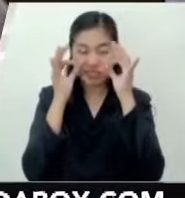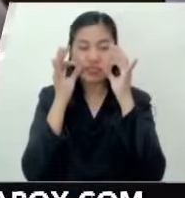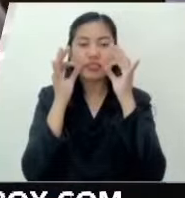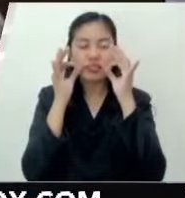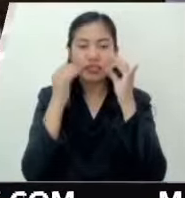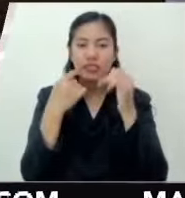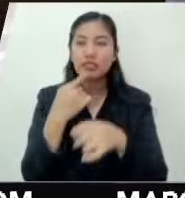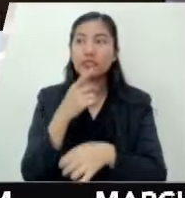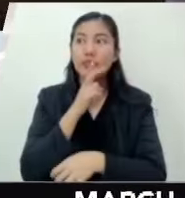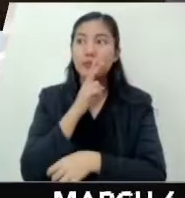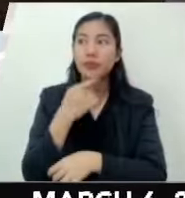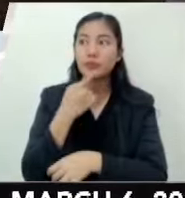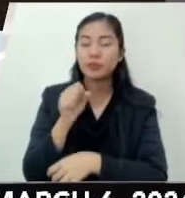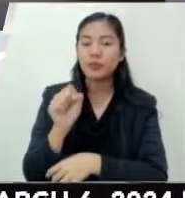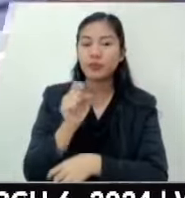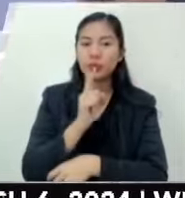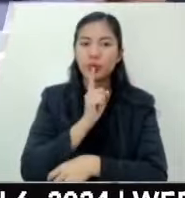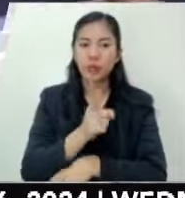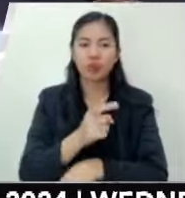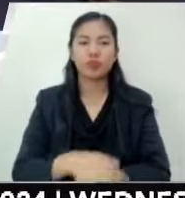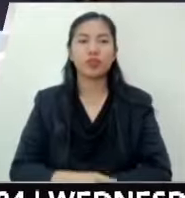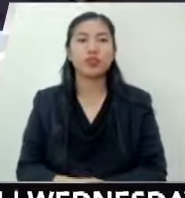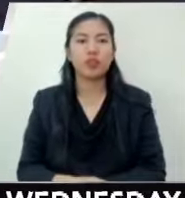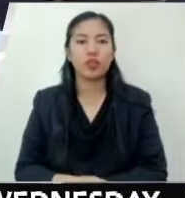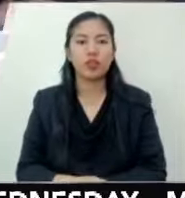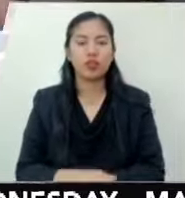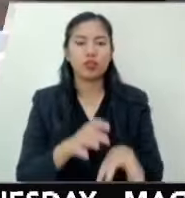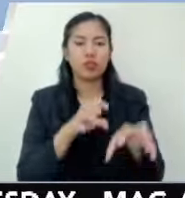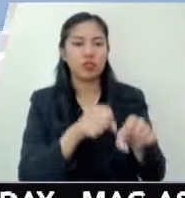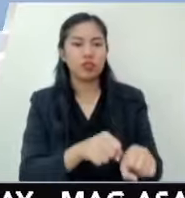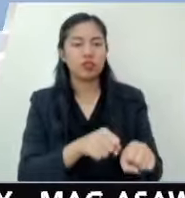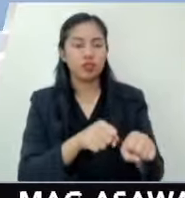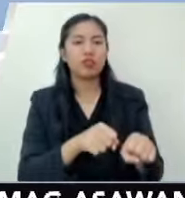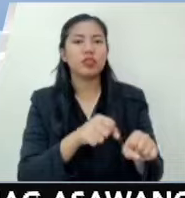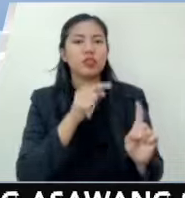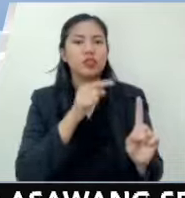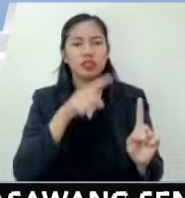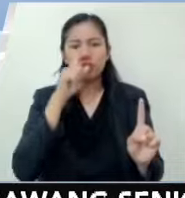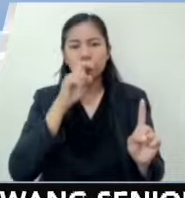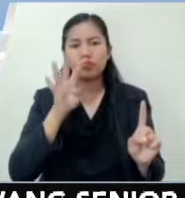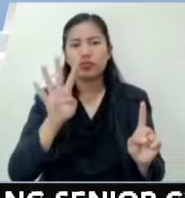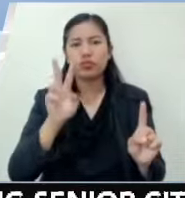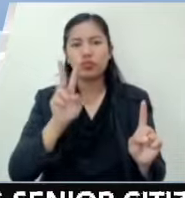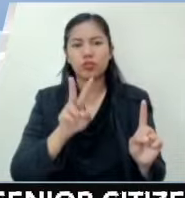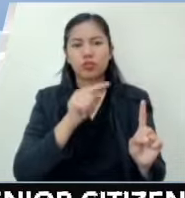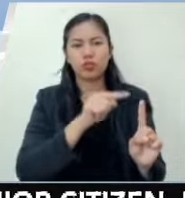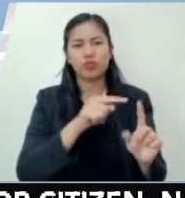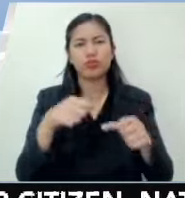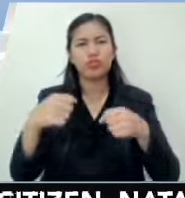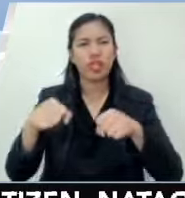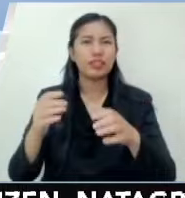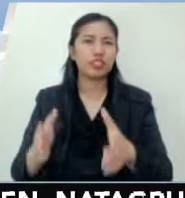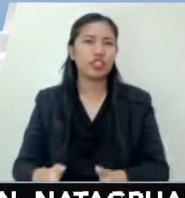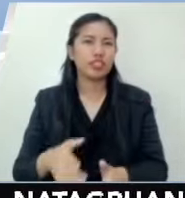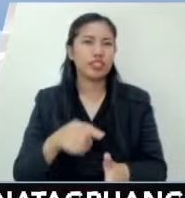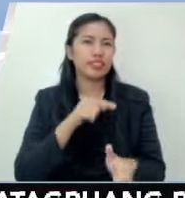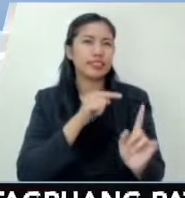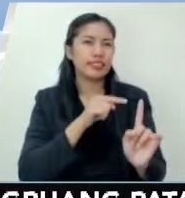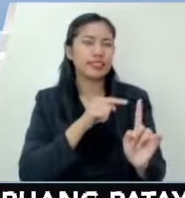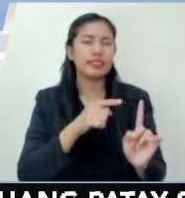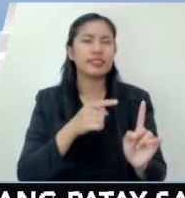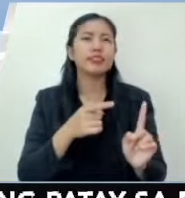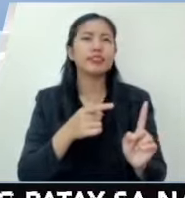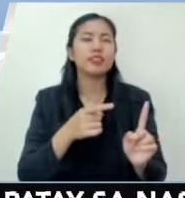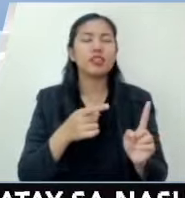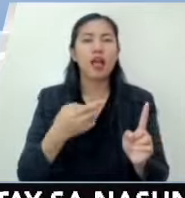Walang kawala sa drug buyback operation ng Batasan Police ang 45-anyos na habal-habal rider na nagtutulak umano ng shabu sa barangay